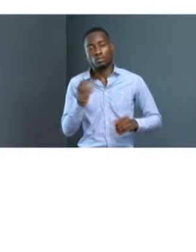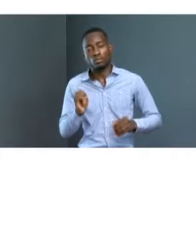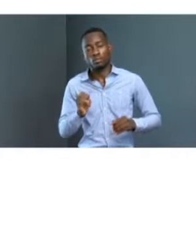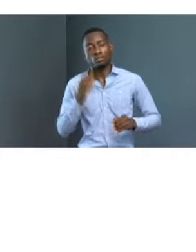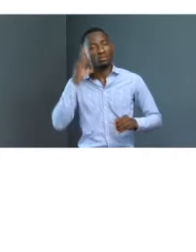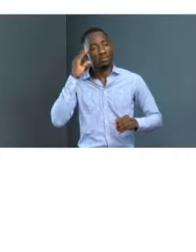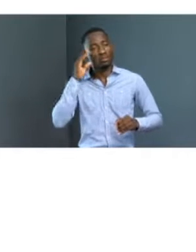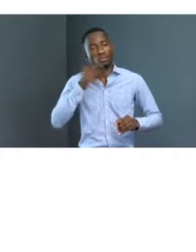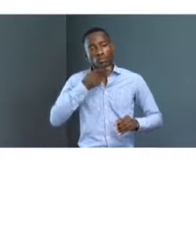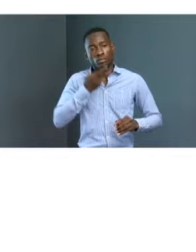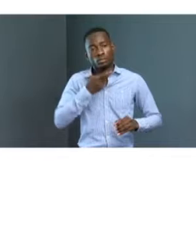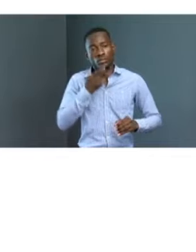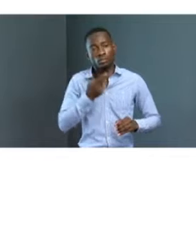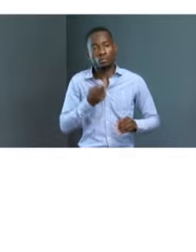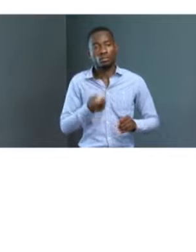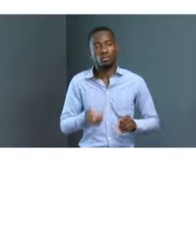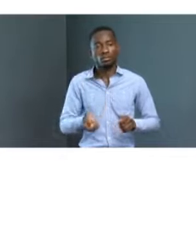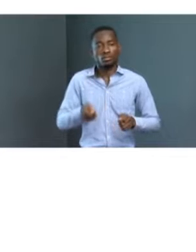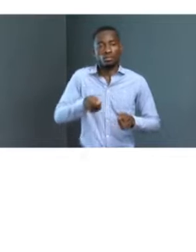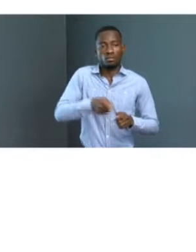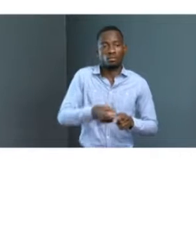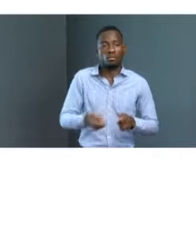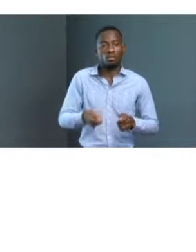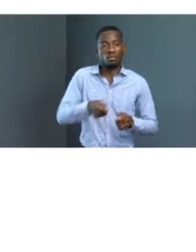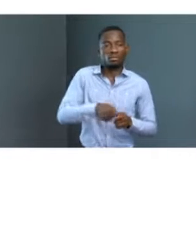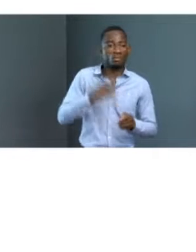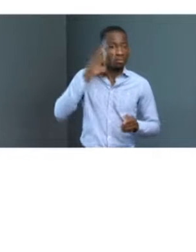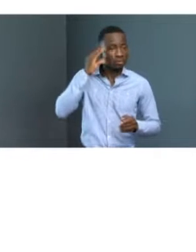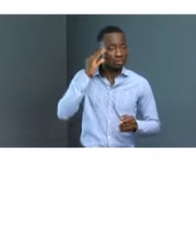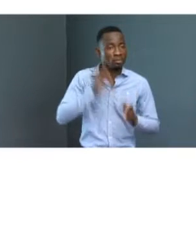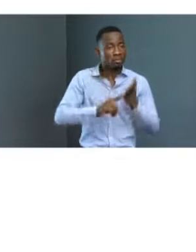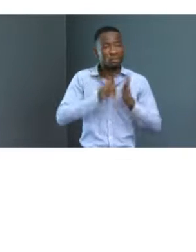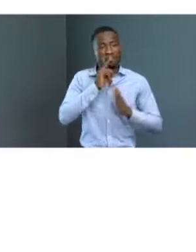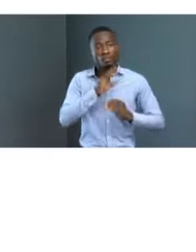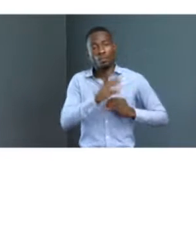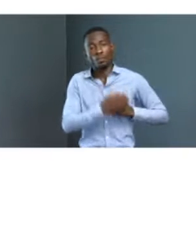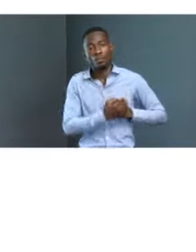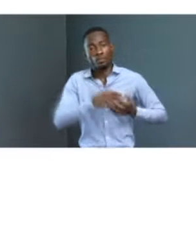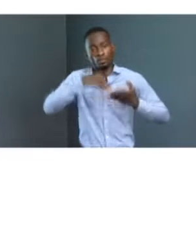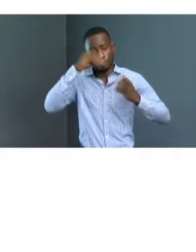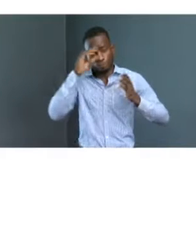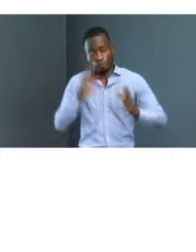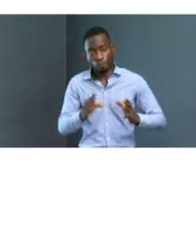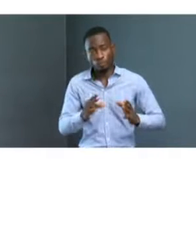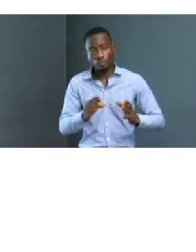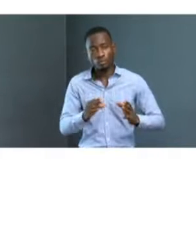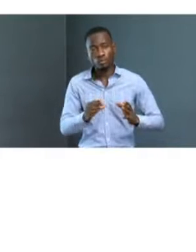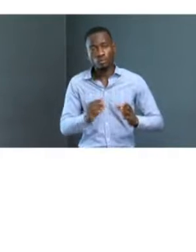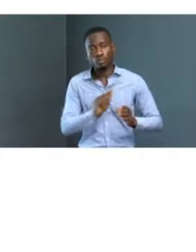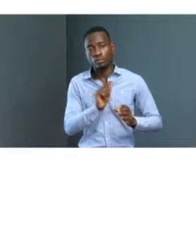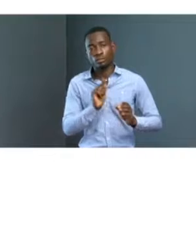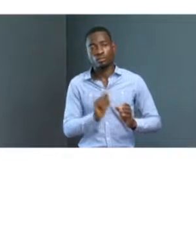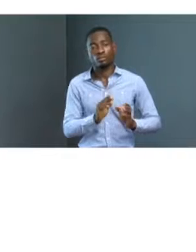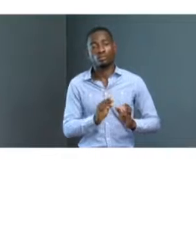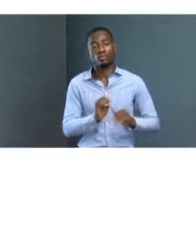expérience, nous parle de la greffe expérimentale. Quelles sont, chers élèves, les consignes à cet